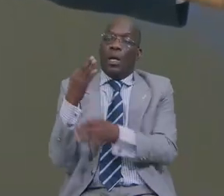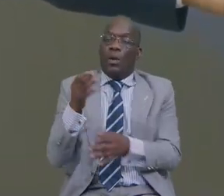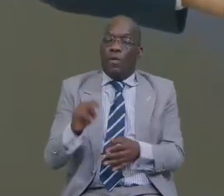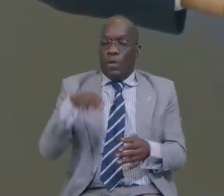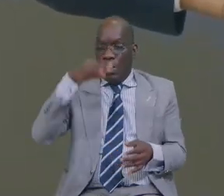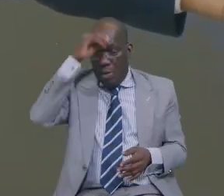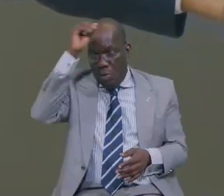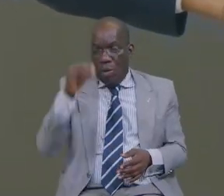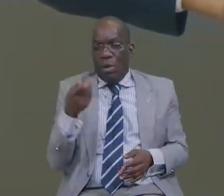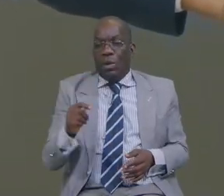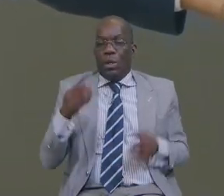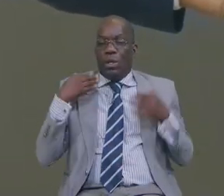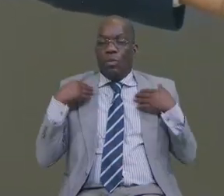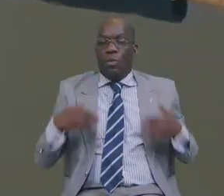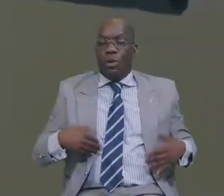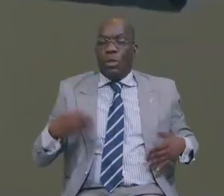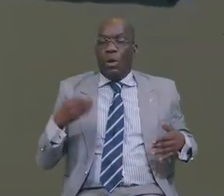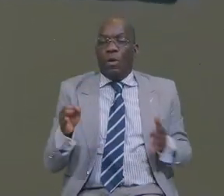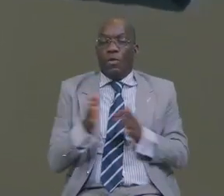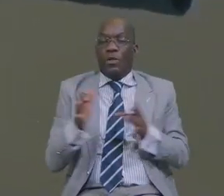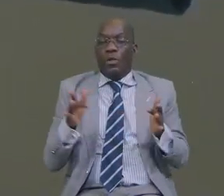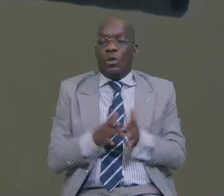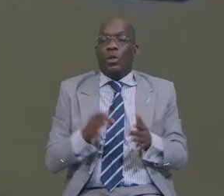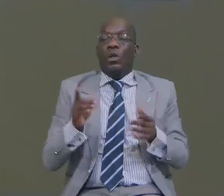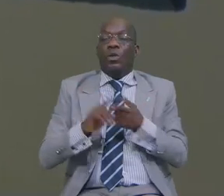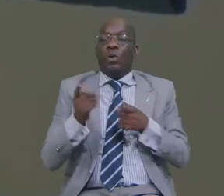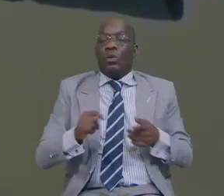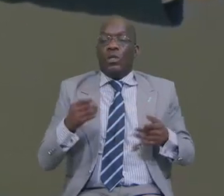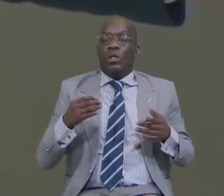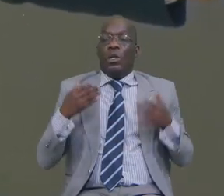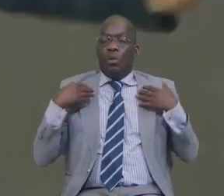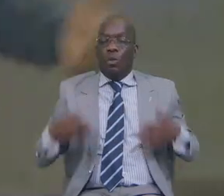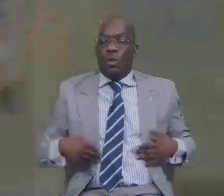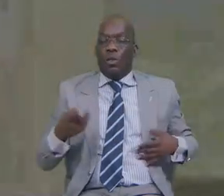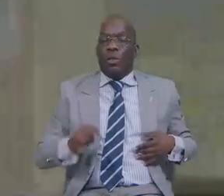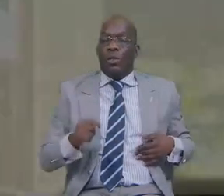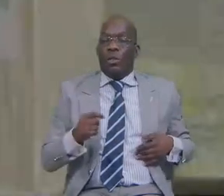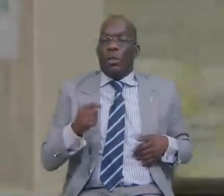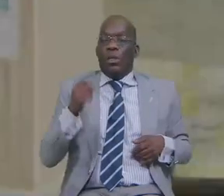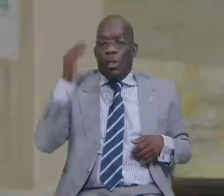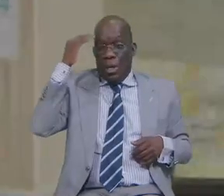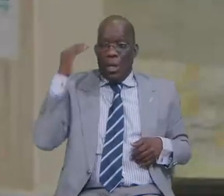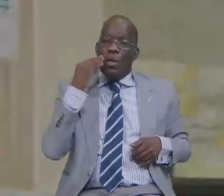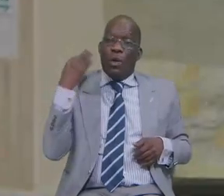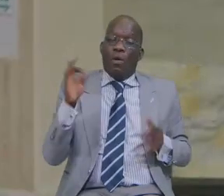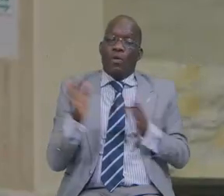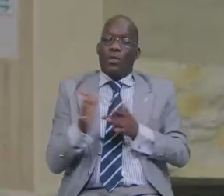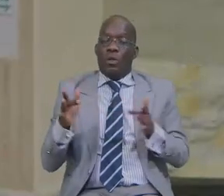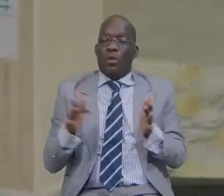Christ entrant en lui dans son corps, et la tête de Jésus est entrée dans sa